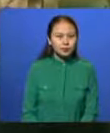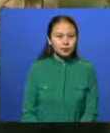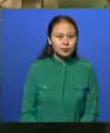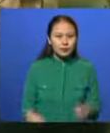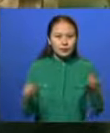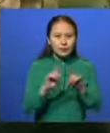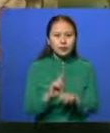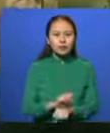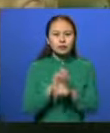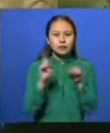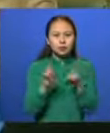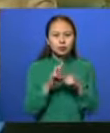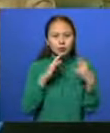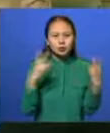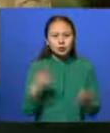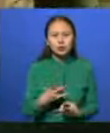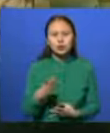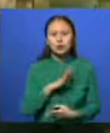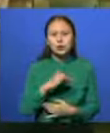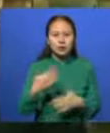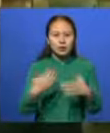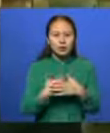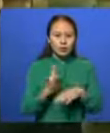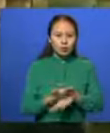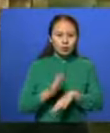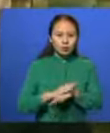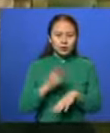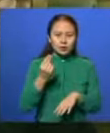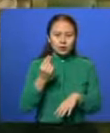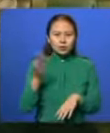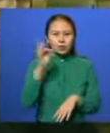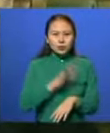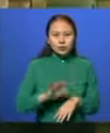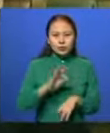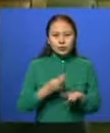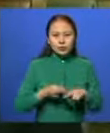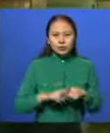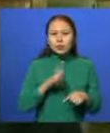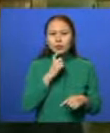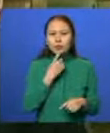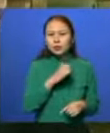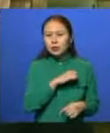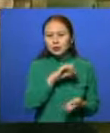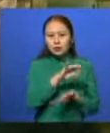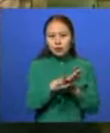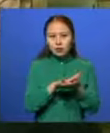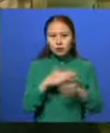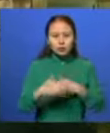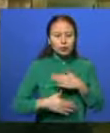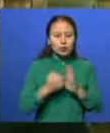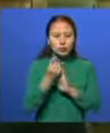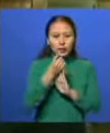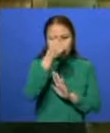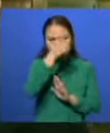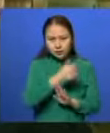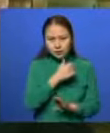Мұндай шара ауадай қажет болды. Дәл қазір компания өте ауыр қаржылық ахуалды басынан кешіруде. Бұл қиындықтардың жалғасып келе жатқанына міне 11-ші айға